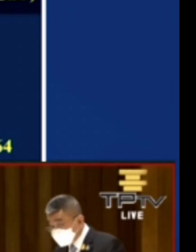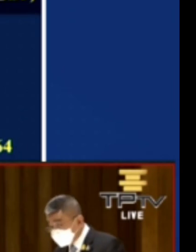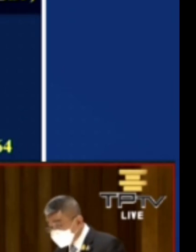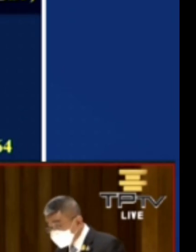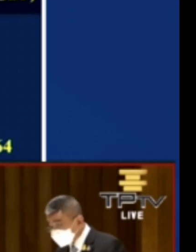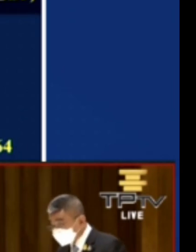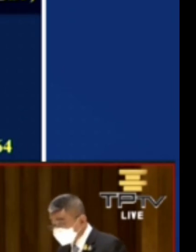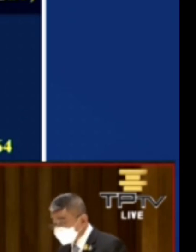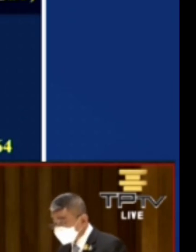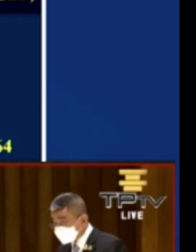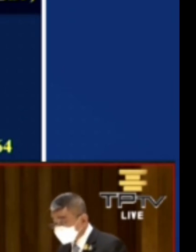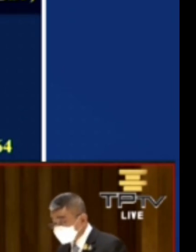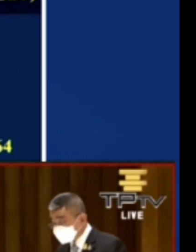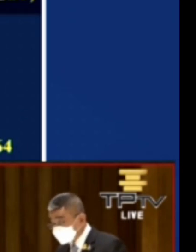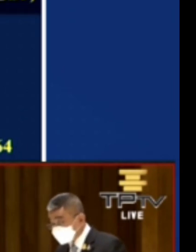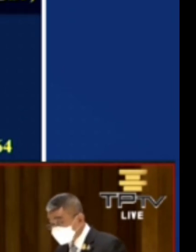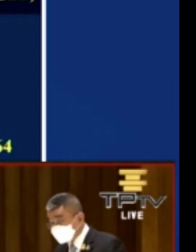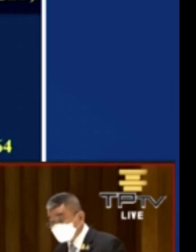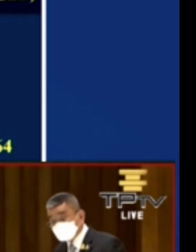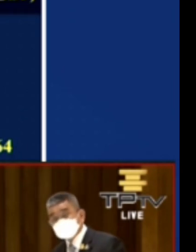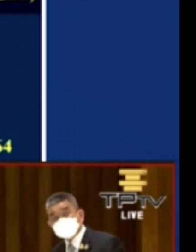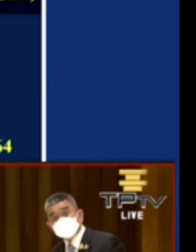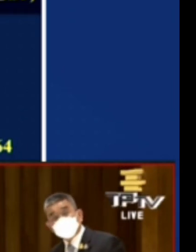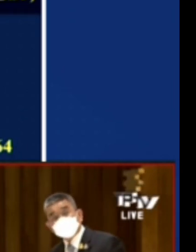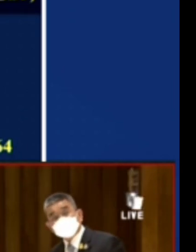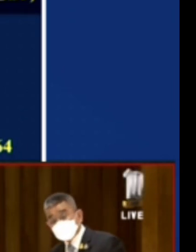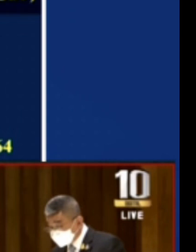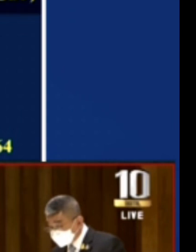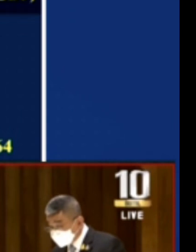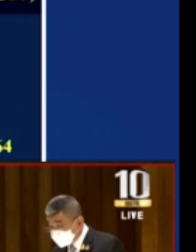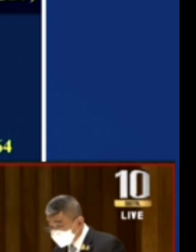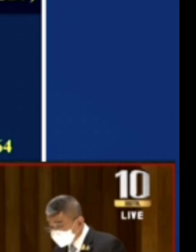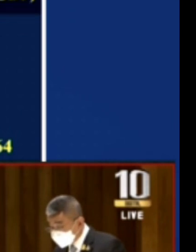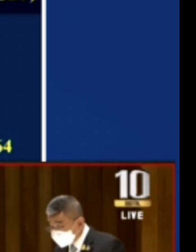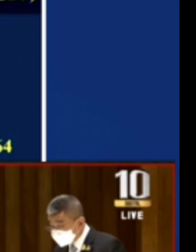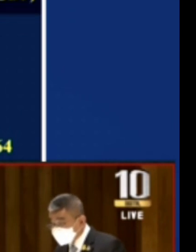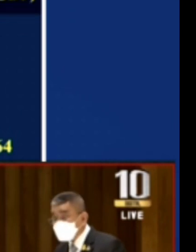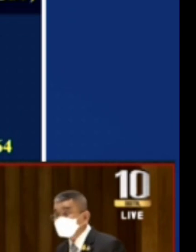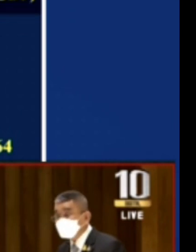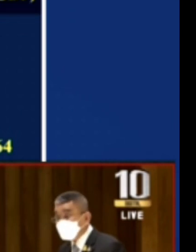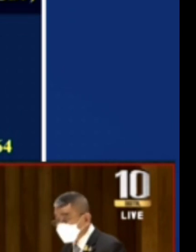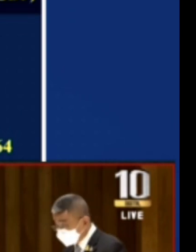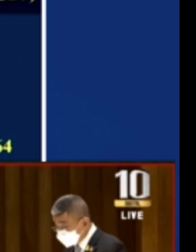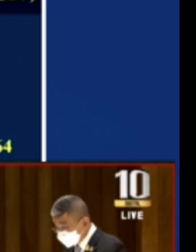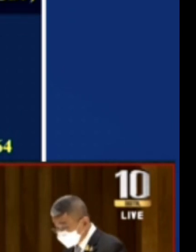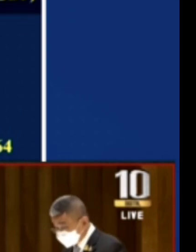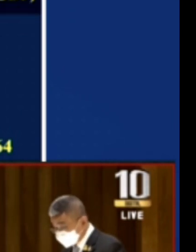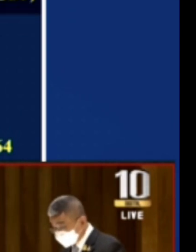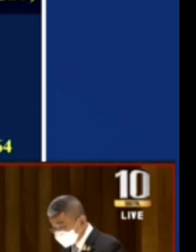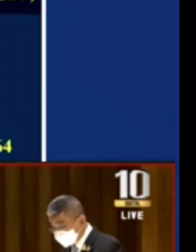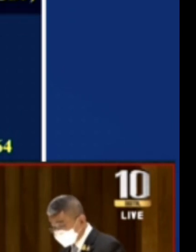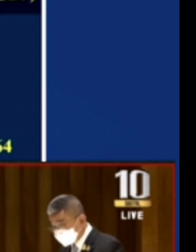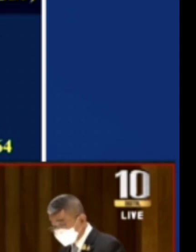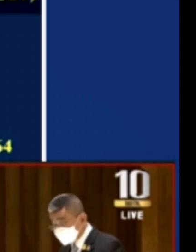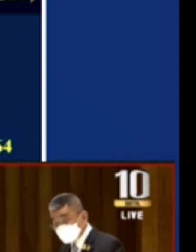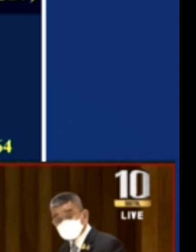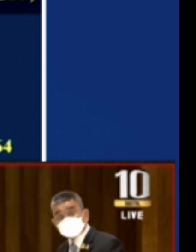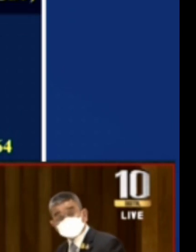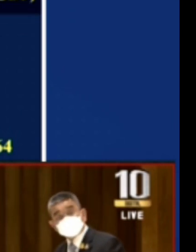63 65นั้นก็ได้ GDP เฉลี่ยประมาณ 1.32 ในปี6ในร่างพรบ66นี้ก็สัดส่วน